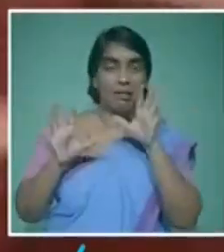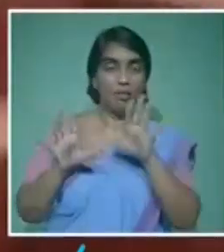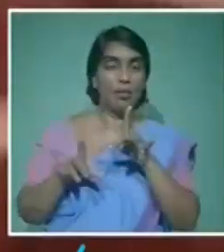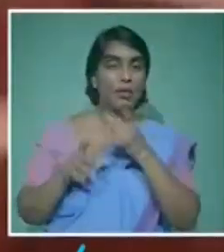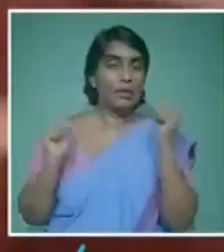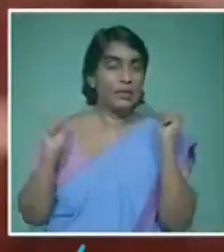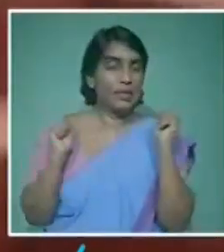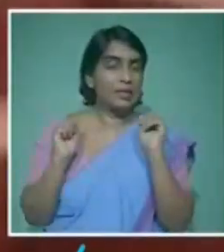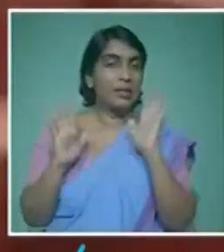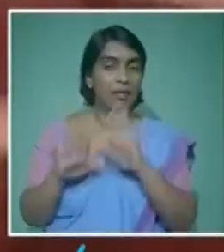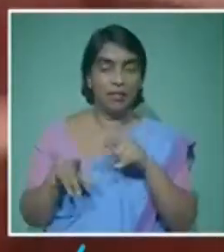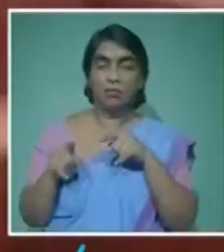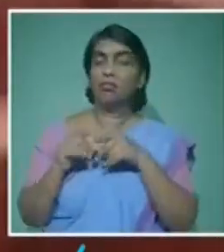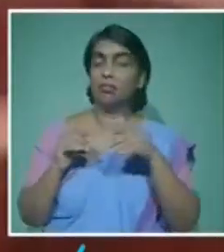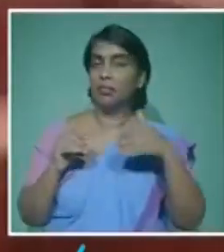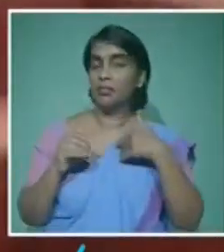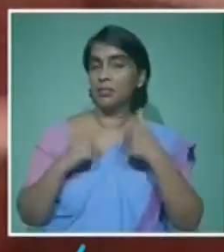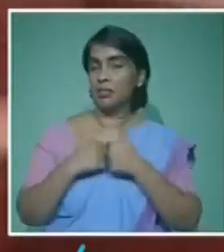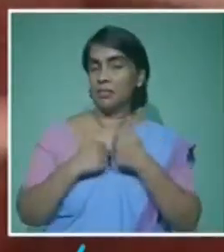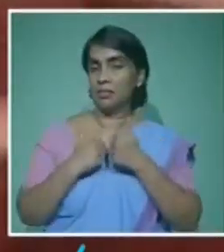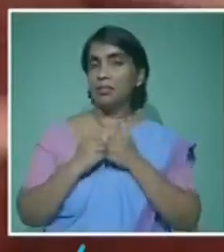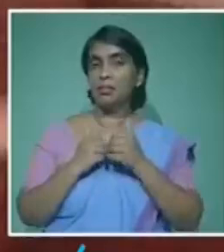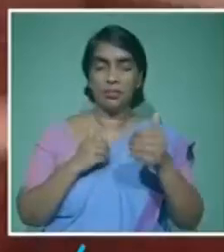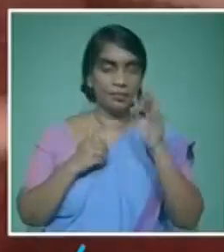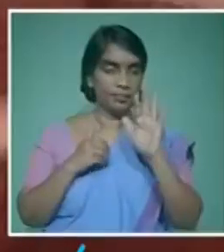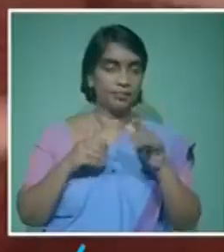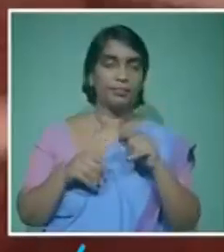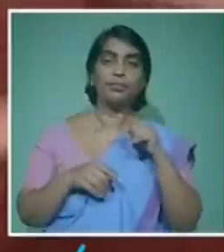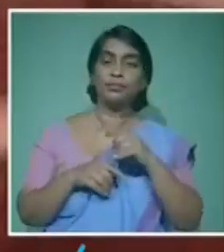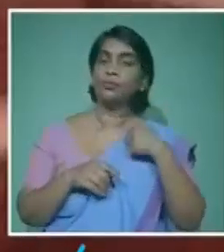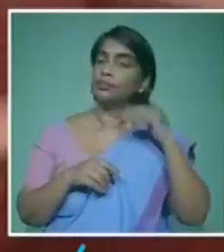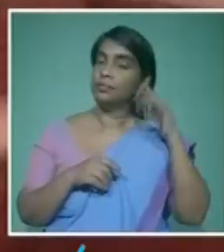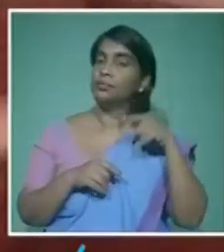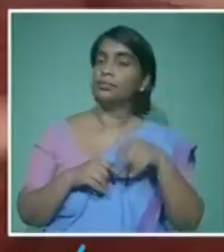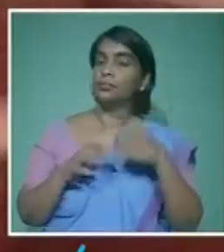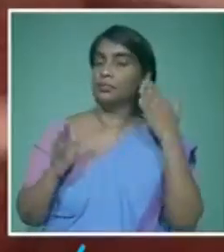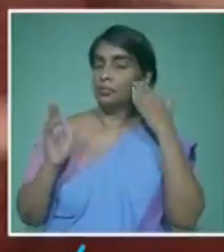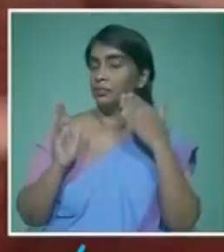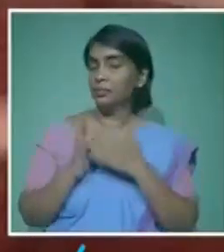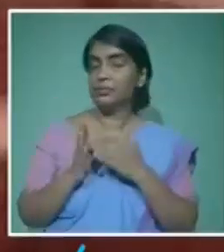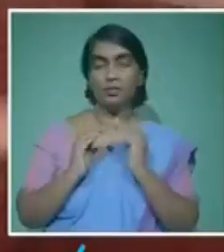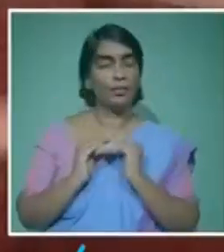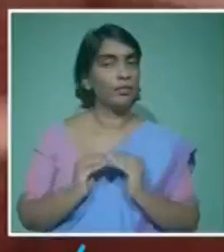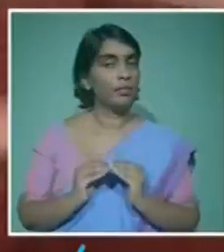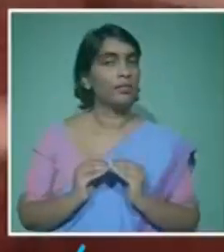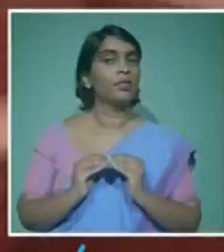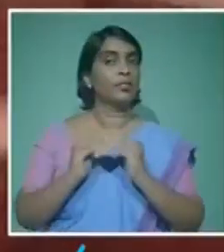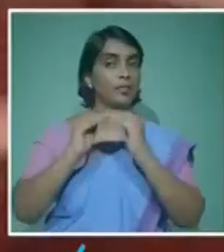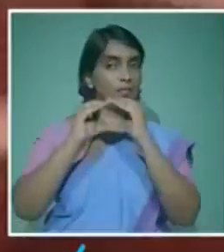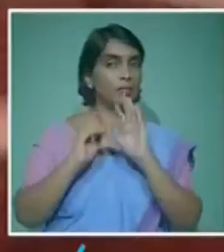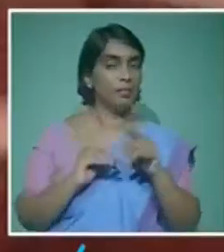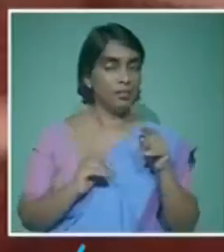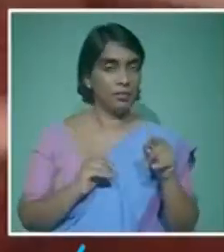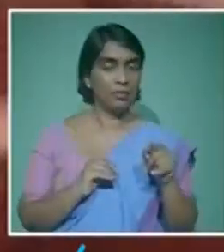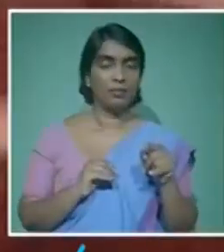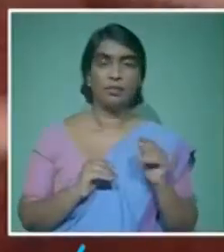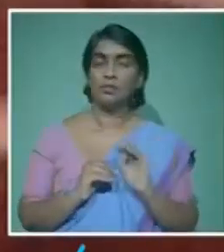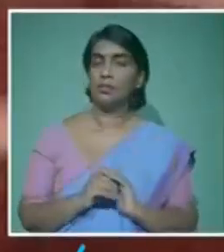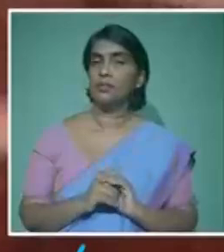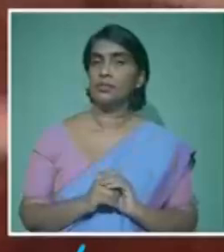விடப்பட உள்ளது. மேலும் கடற்தொழிலின் பாதுகாப்பு மற்றும் அபிவிருத்தி கருதி கடல் தொழில் முகாமைத்துவம்,